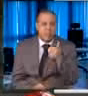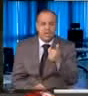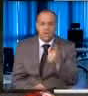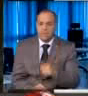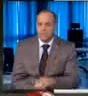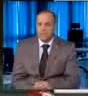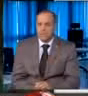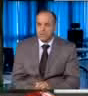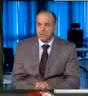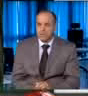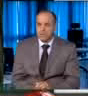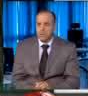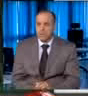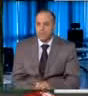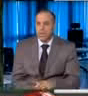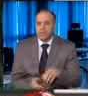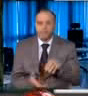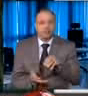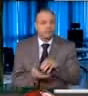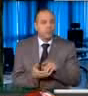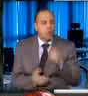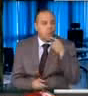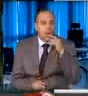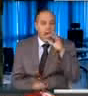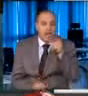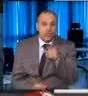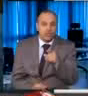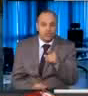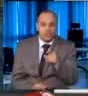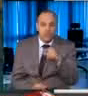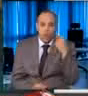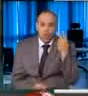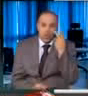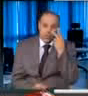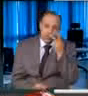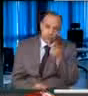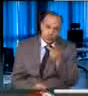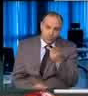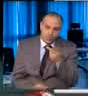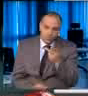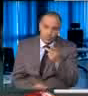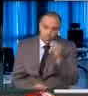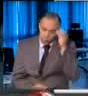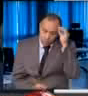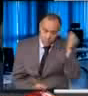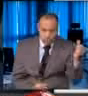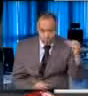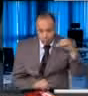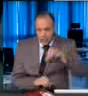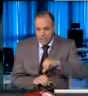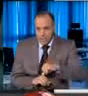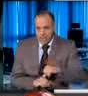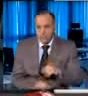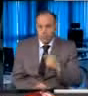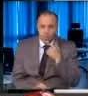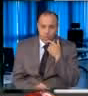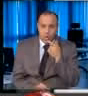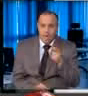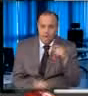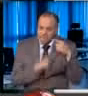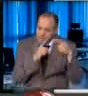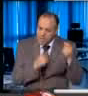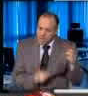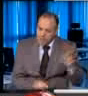ما تدخل في نطاق اللامركزية، على خاطر مش ناس كل نجم تنتقل لتونس العاصمة. أما نوعية الأفلام مثلا